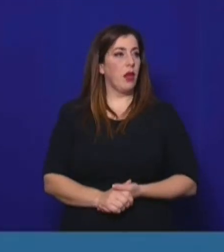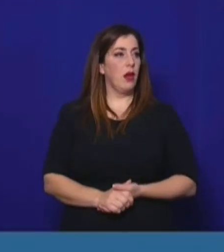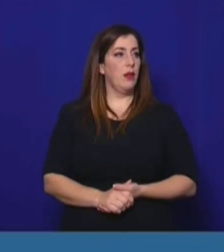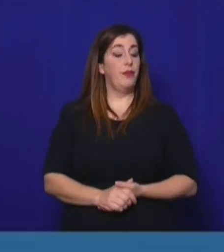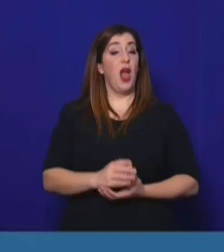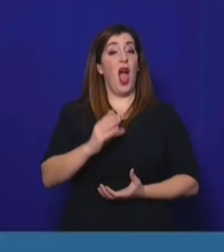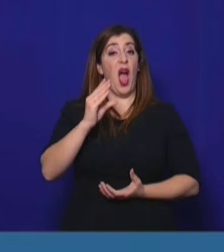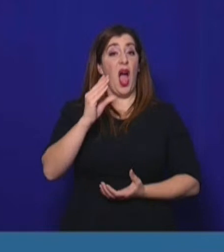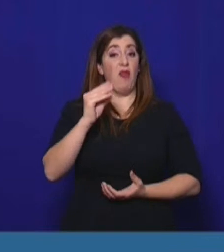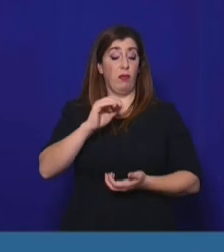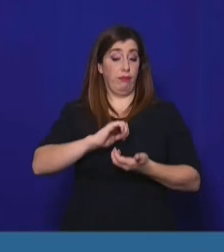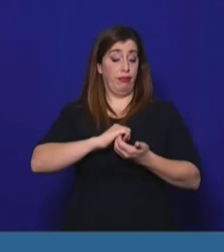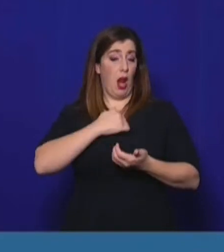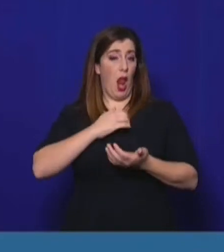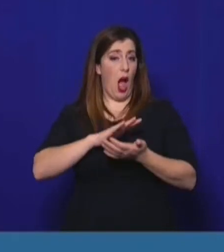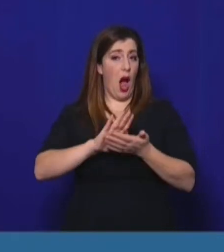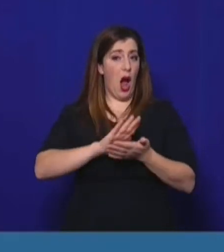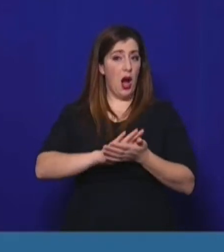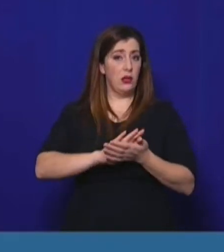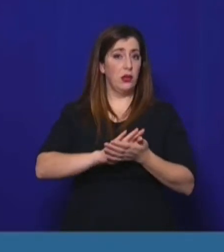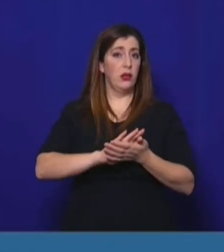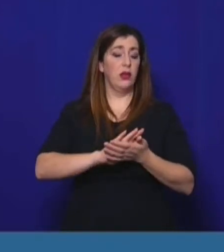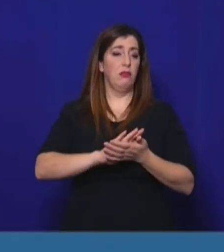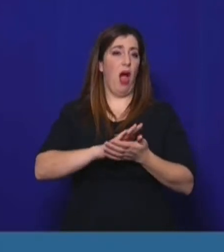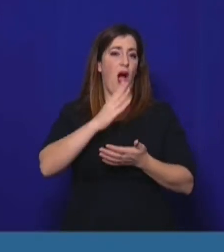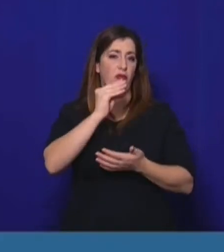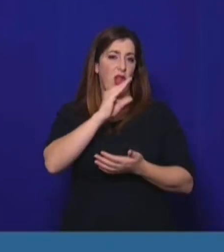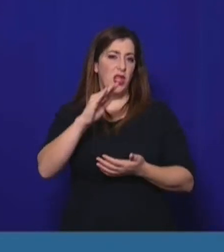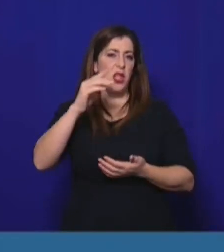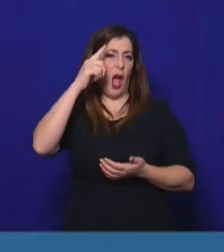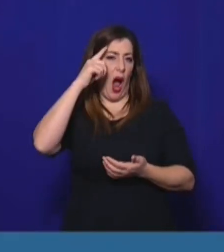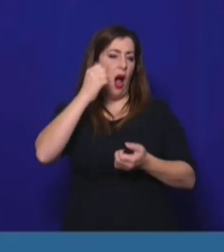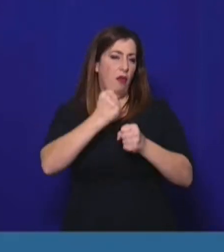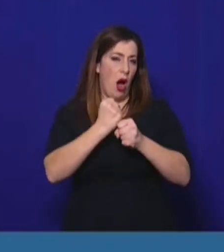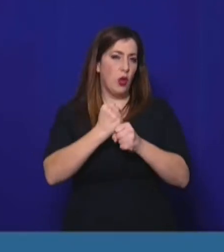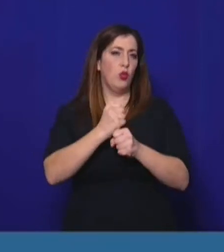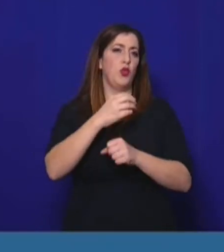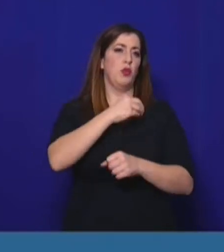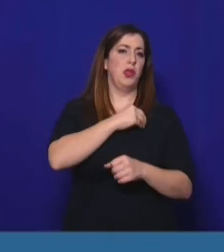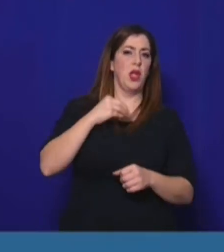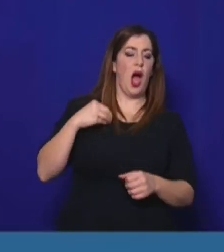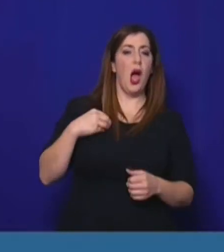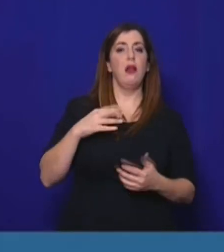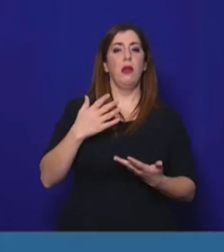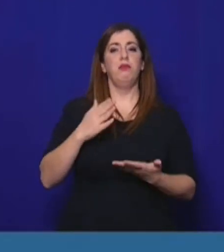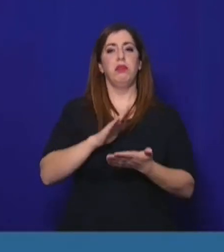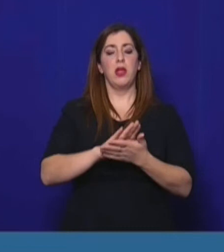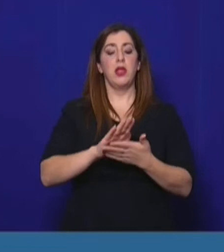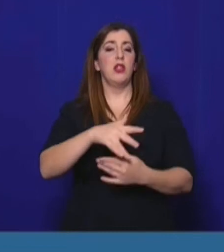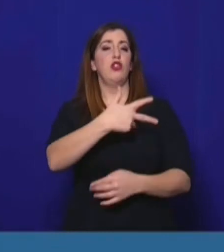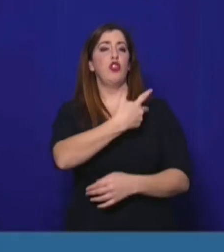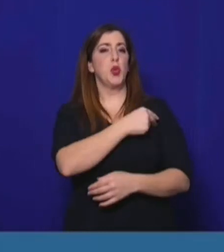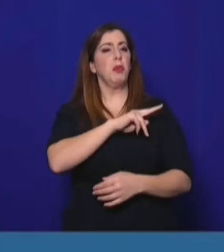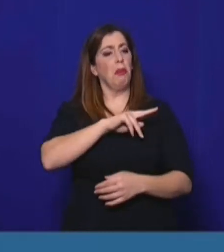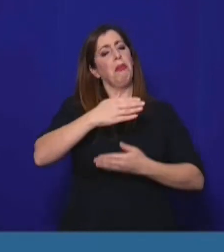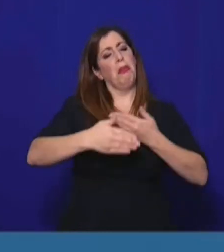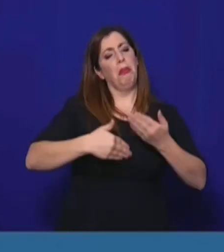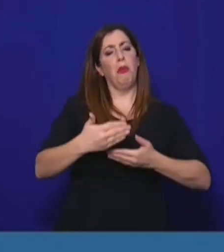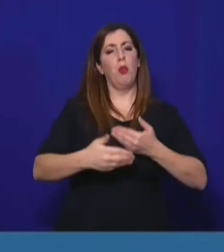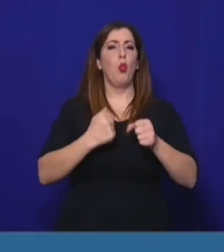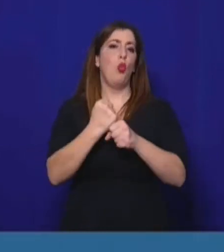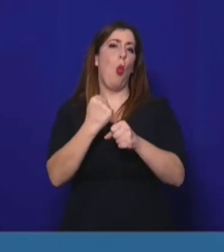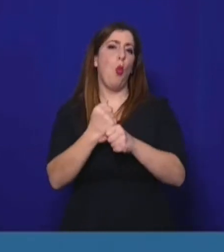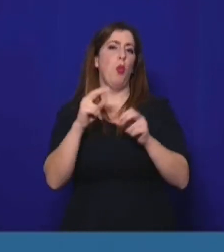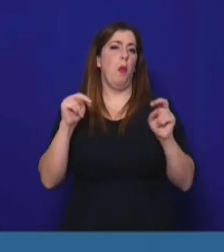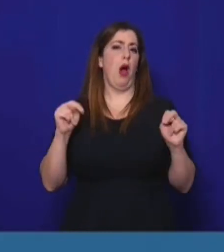li diġà ħadu din il-vaccine li jaħdmu fl-isptar u anke fil-primary care. U postijiet oħra rajna li ħafna minnhom baqgħu għaddejjin bix-xogħol